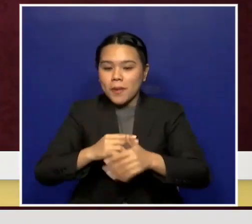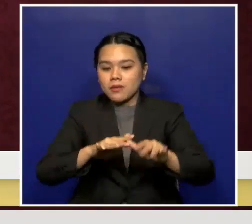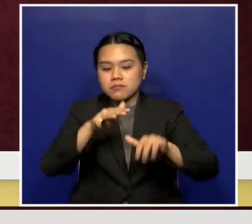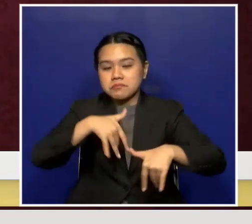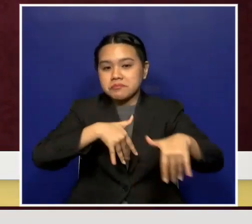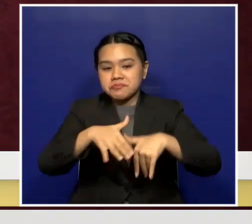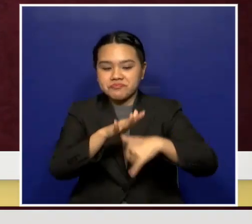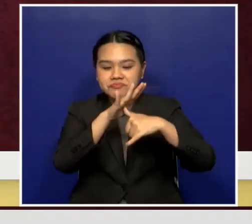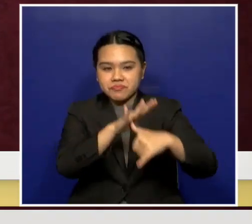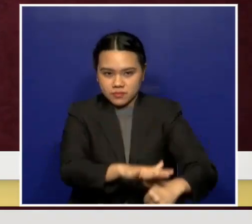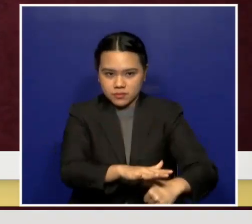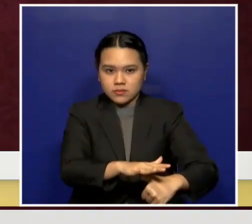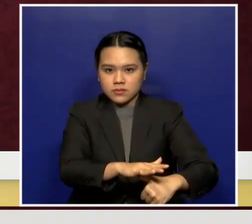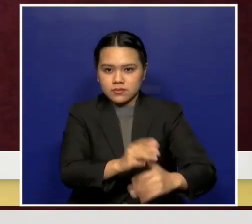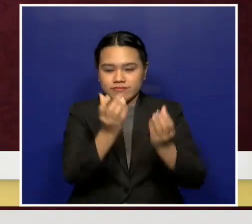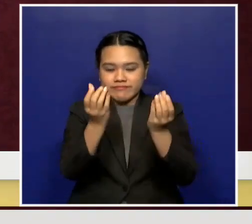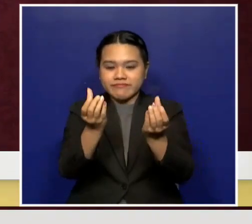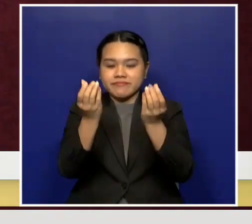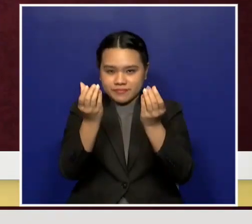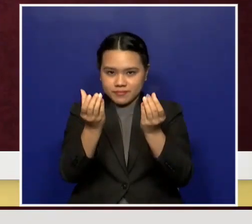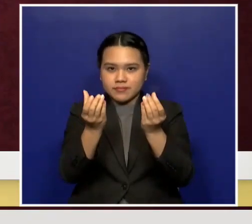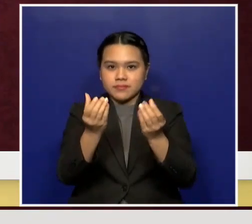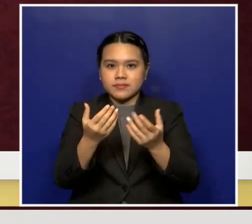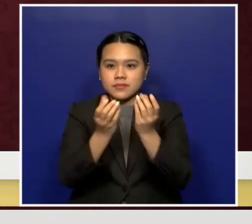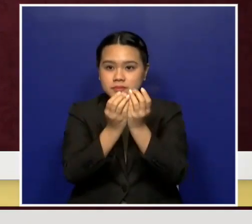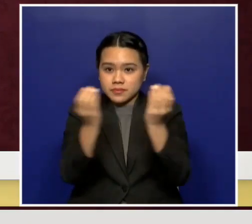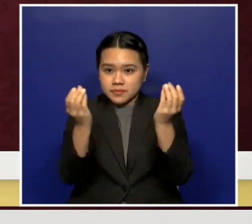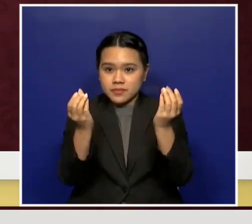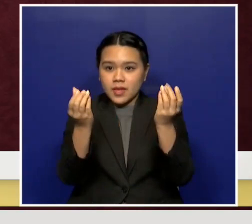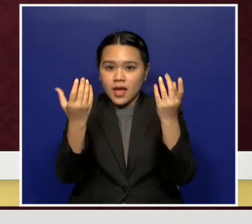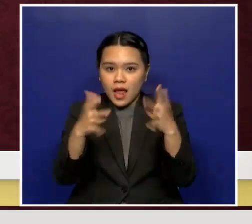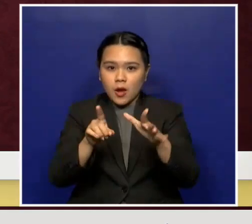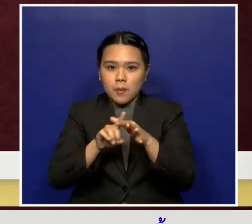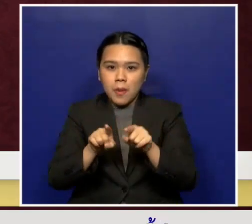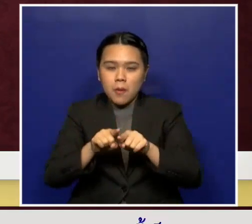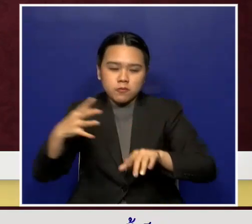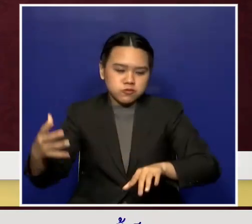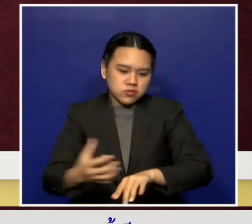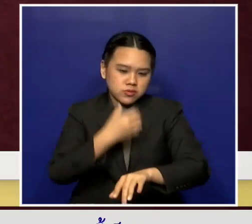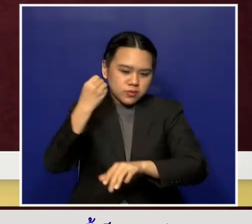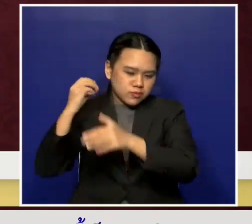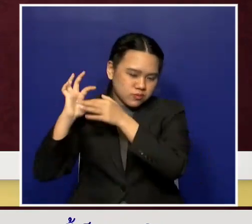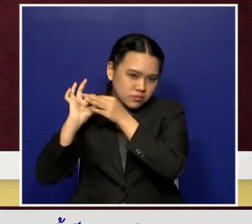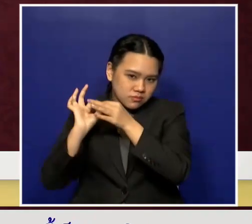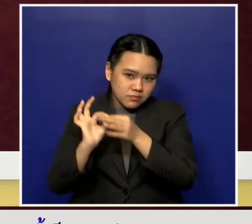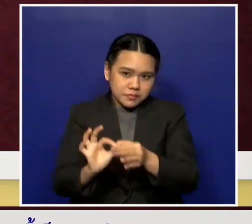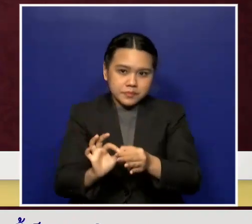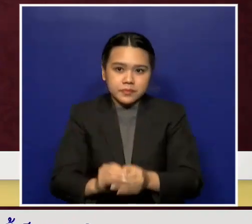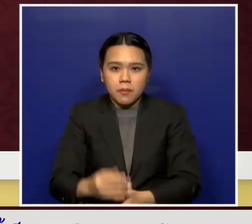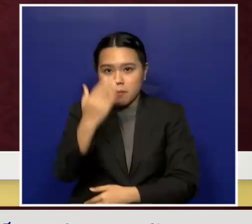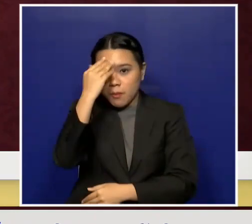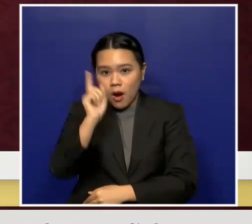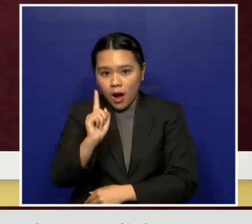ครองนะสุภาพก่อนสุภาพหน่อยนะครับเป็นเผด็จการสืบทอดผมเรียกว่าอะไรไหมครับพระปลอ